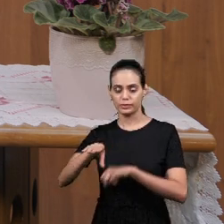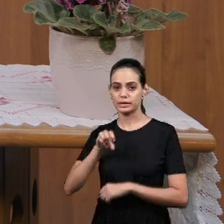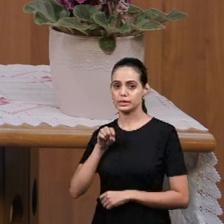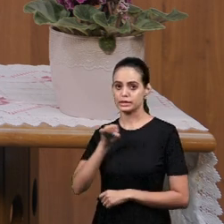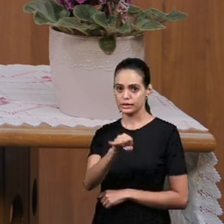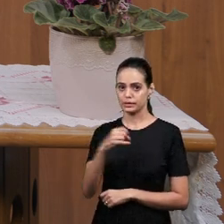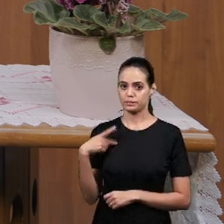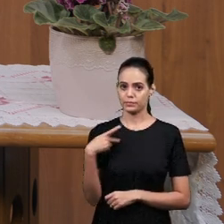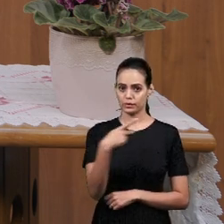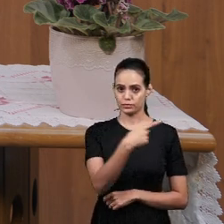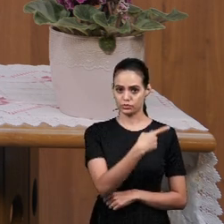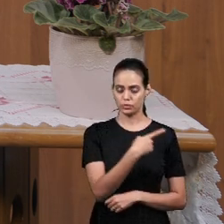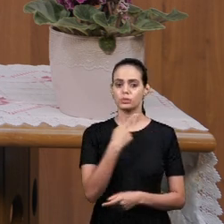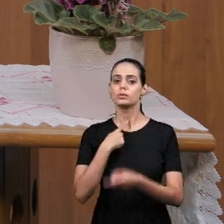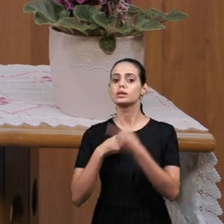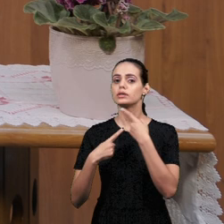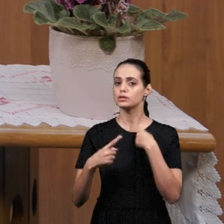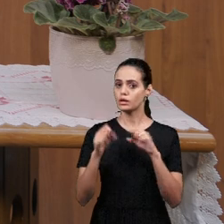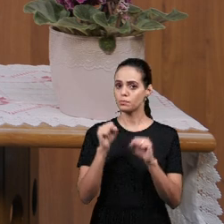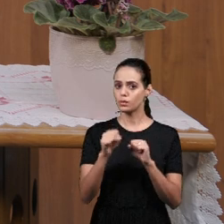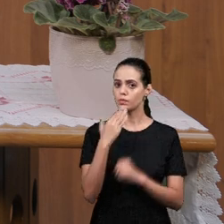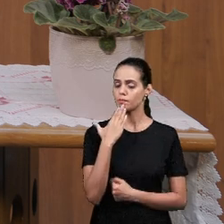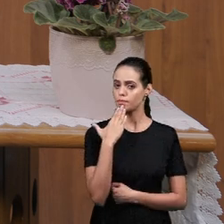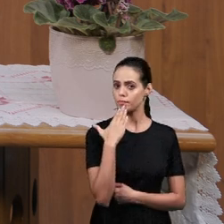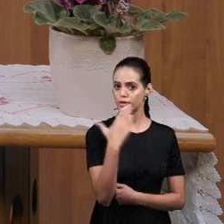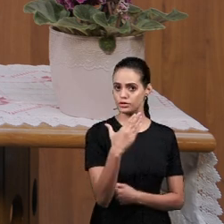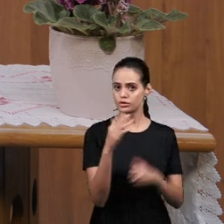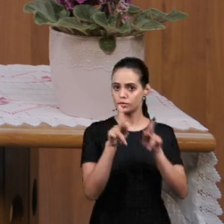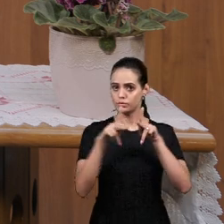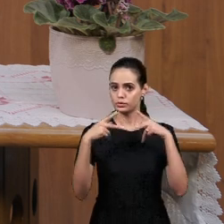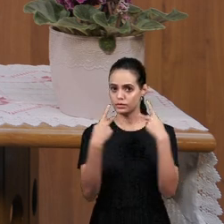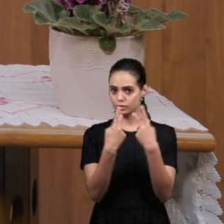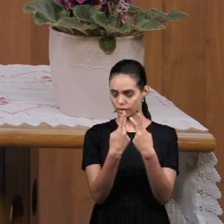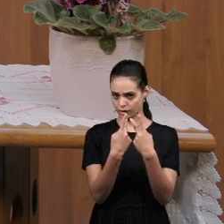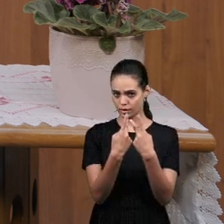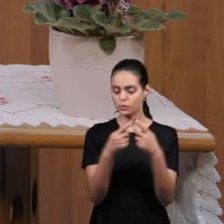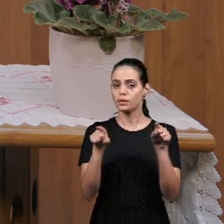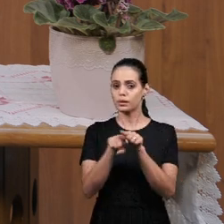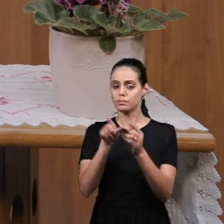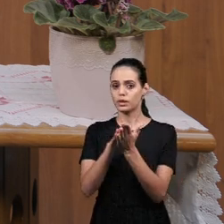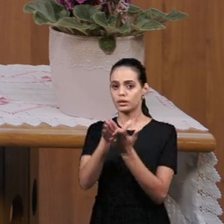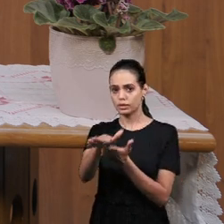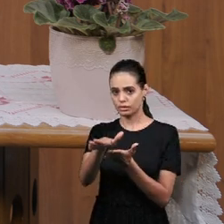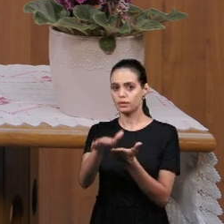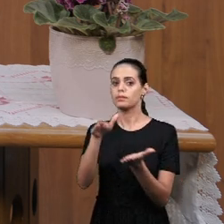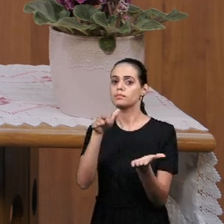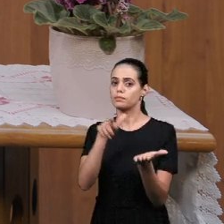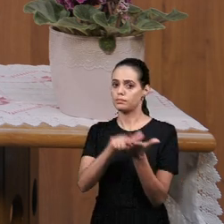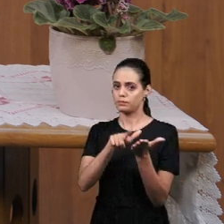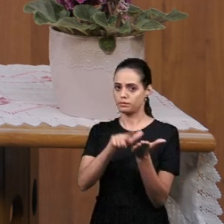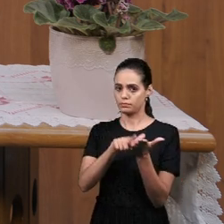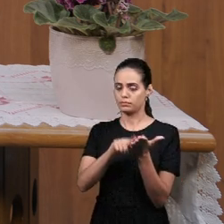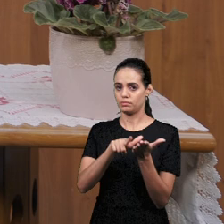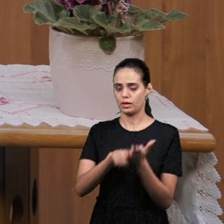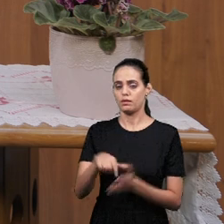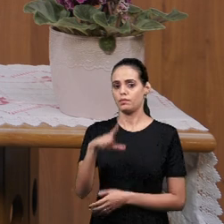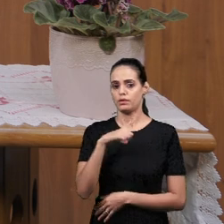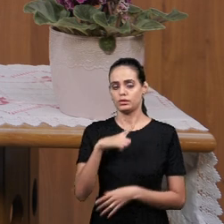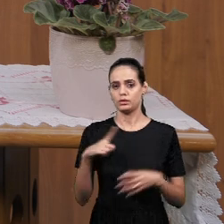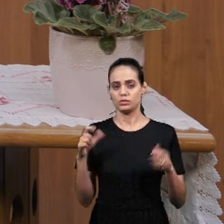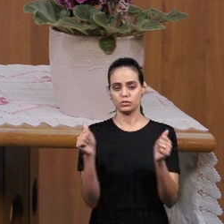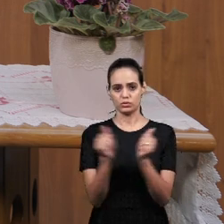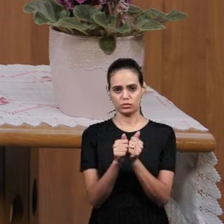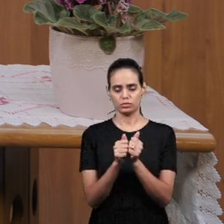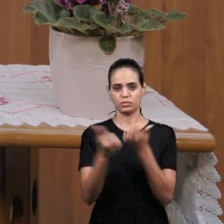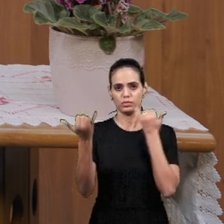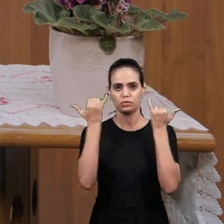presbytère. Cela va être envoyé en version imprimée afin que ce pasteur puisse l'avoir avec lui. Cette information, nous voulons laisser